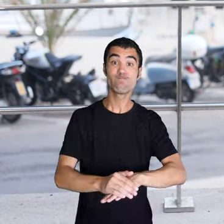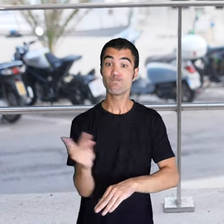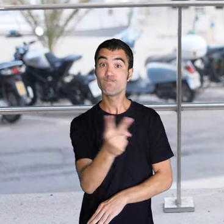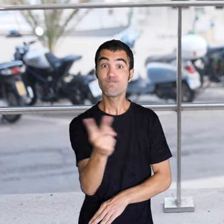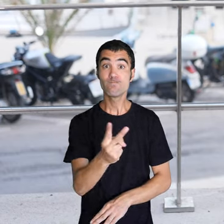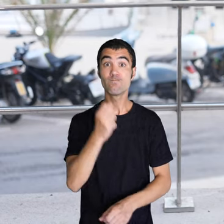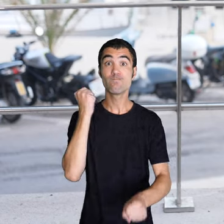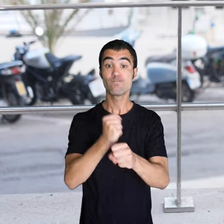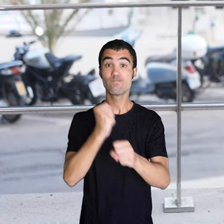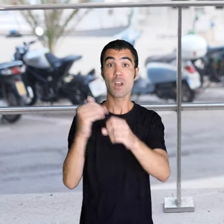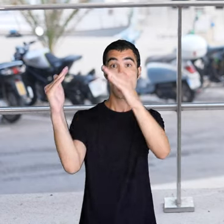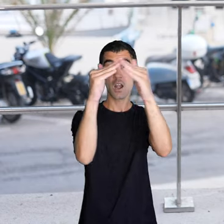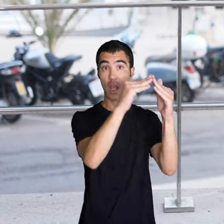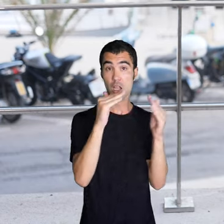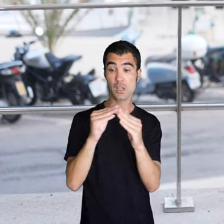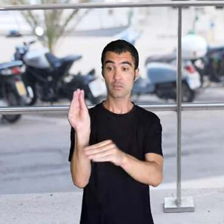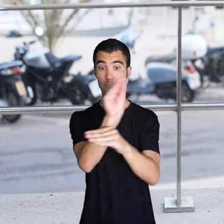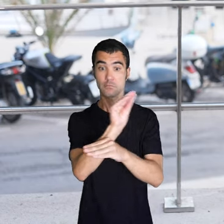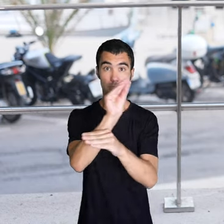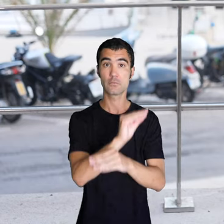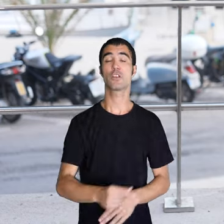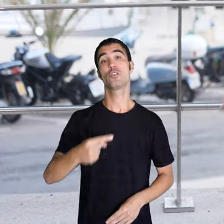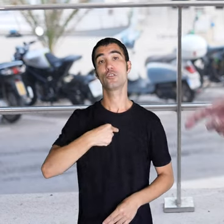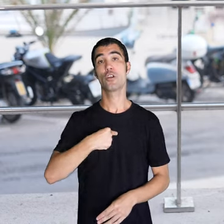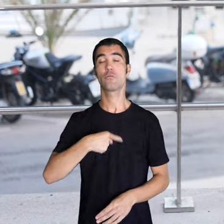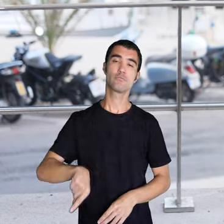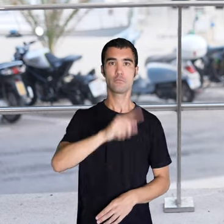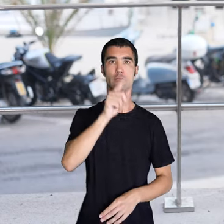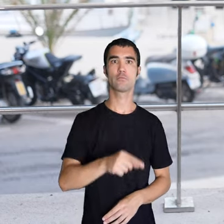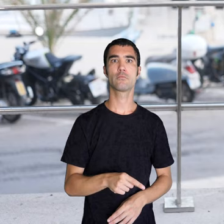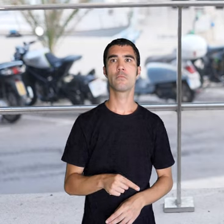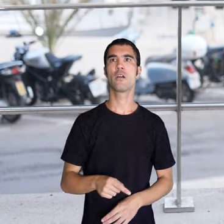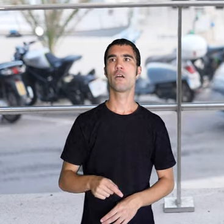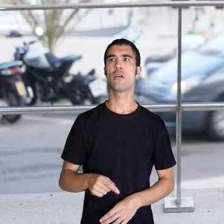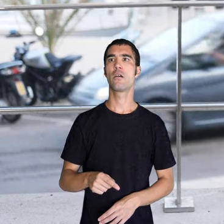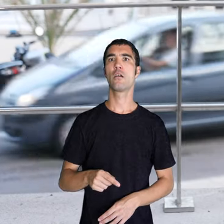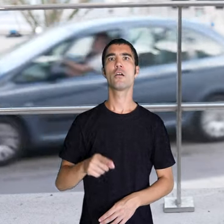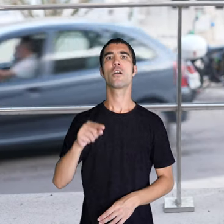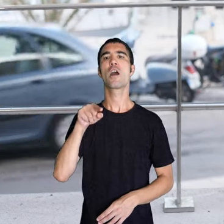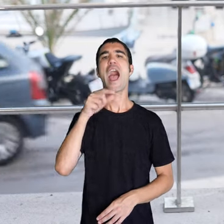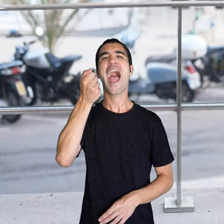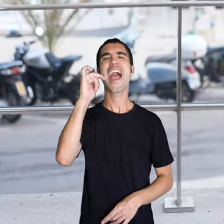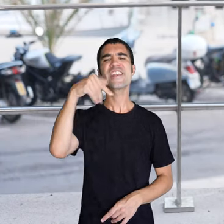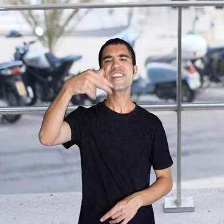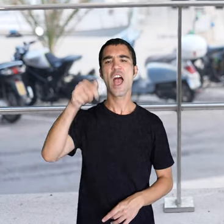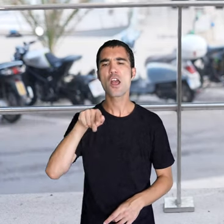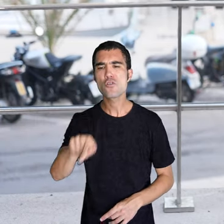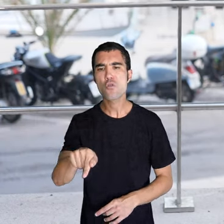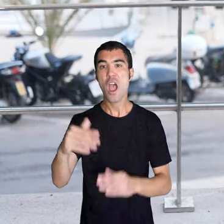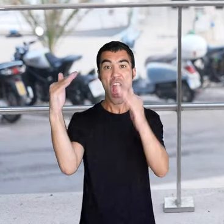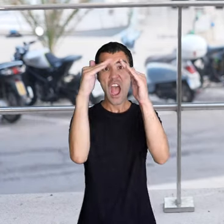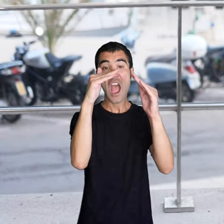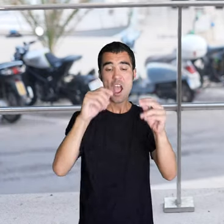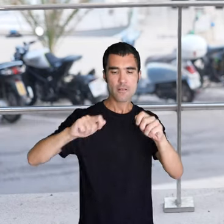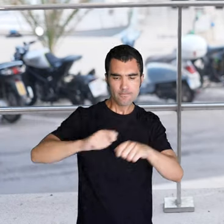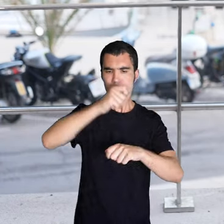Vosaltres fareu les feines de la casa i ho fareu tot i m'hi aniria jo. I mon pare li va dir, ah no, tu, aina no, perquè tu tens teves feines palangres